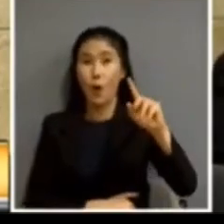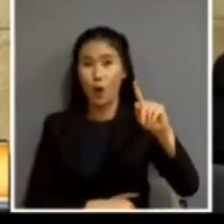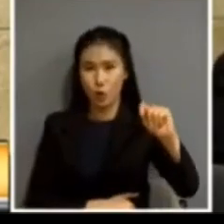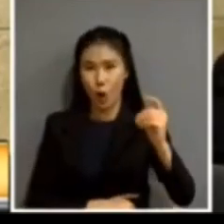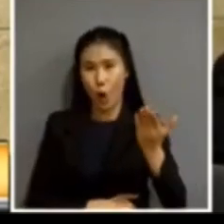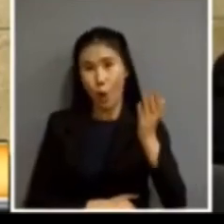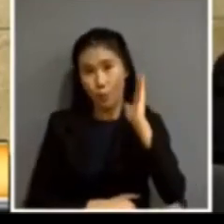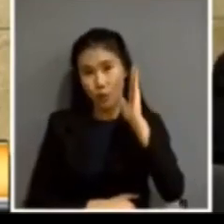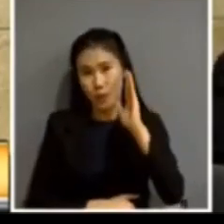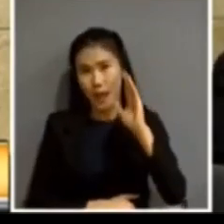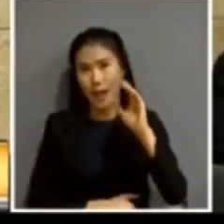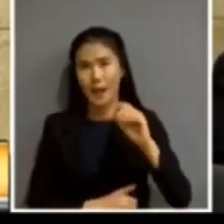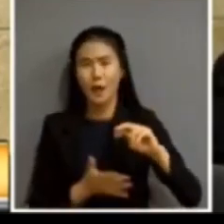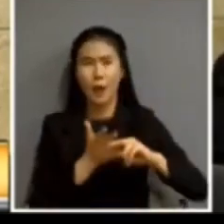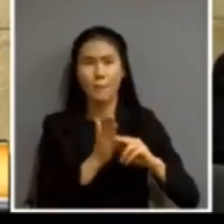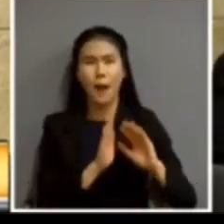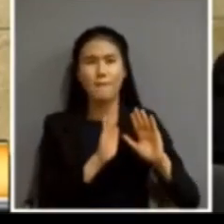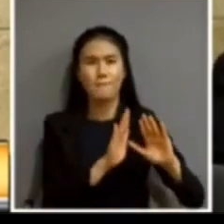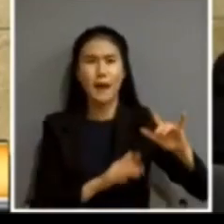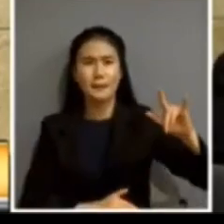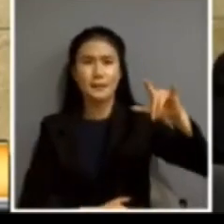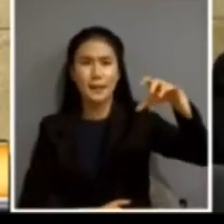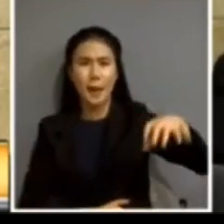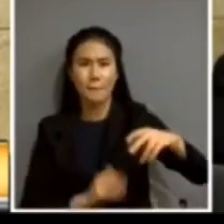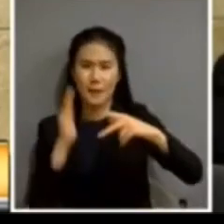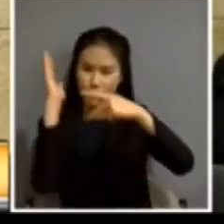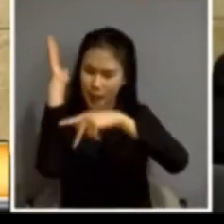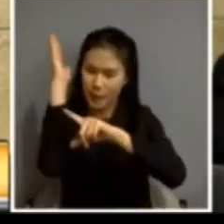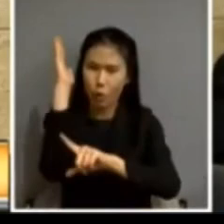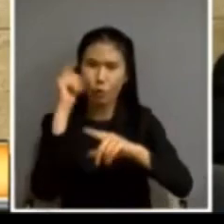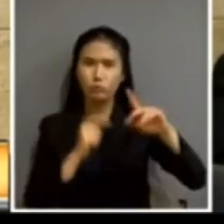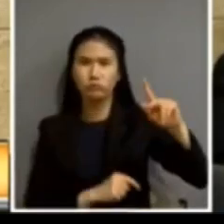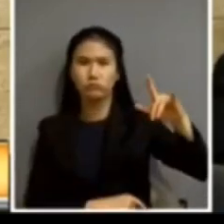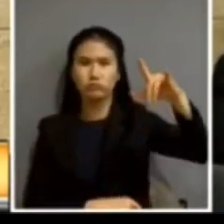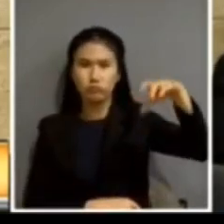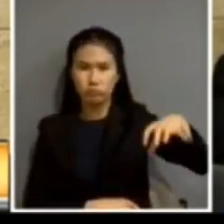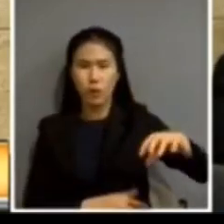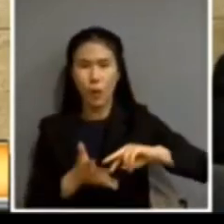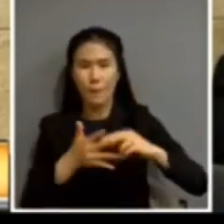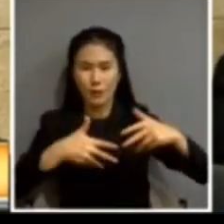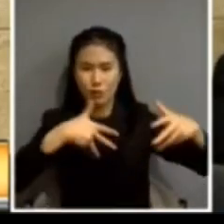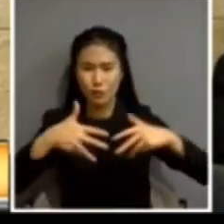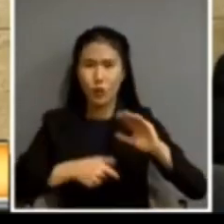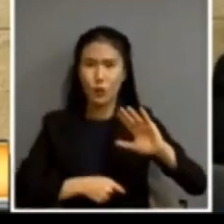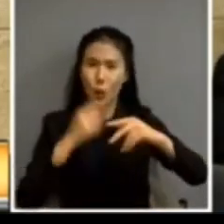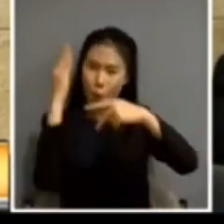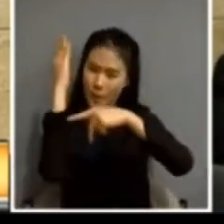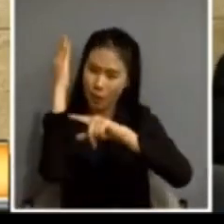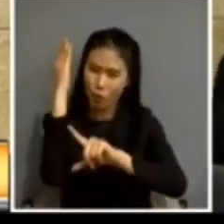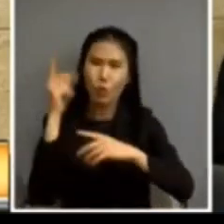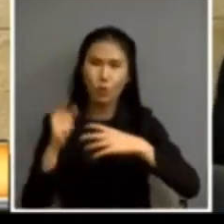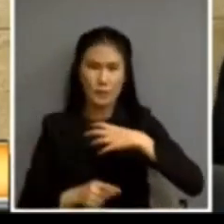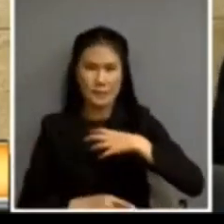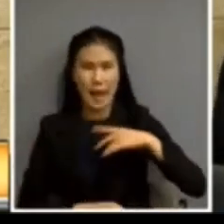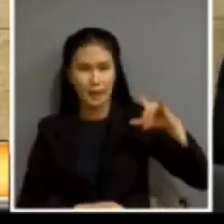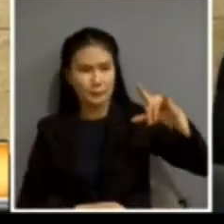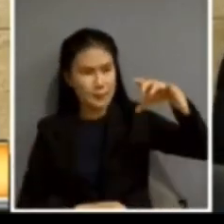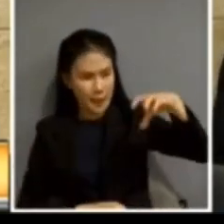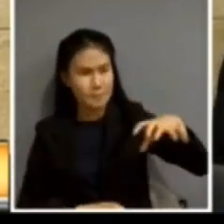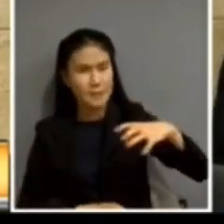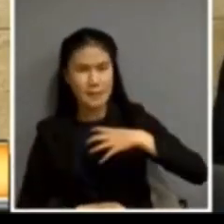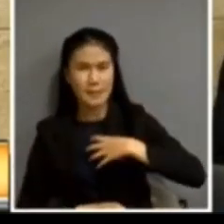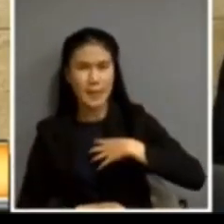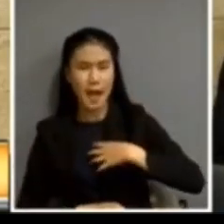ระทู้เนี่ยผมฝากสนามบินพัทลุงด้วยนะครับเพราะว่าเป็นความต้องการของคนพัทลุงเราจำนวนผู้โดยสาร